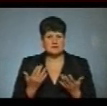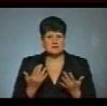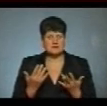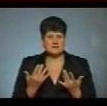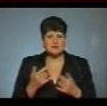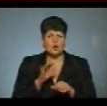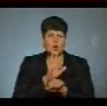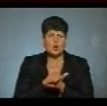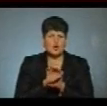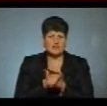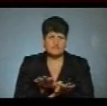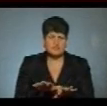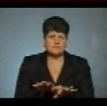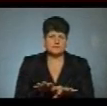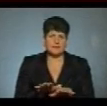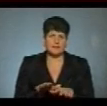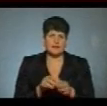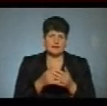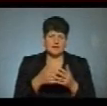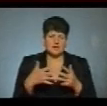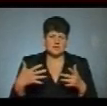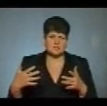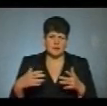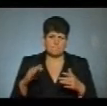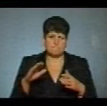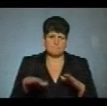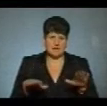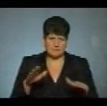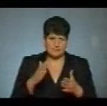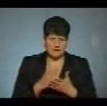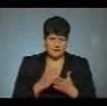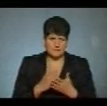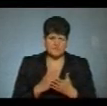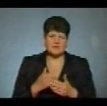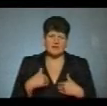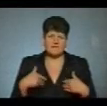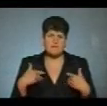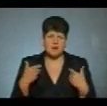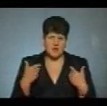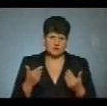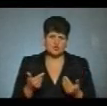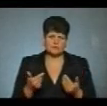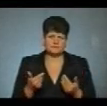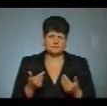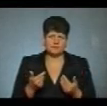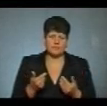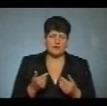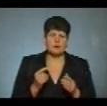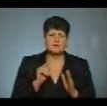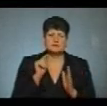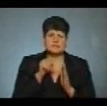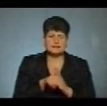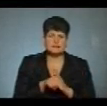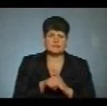скільки коронавірус зберігається часу на предметах? Є. Я вам раджу зайти на наш